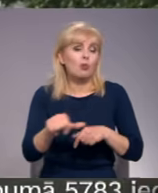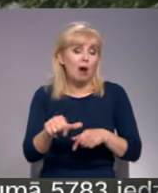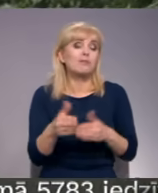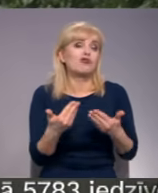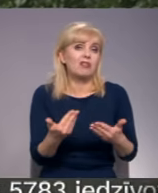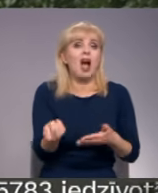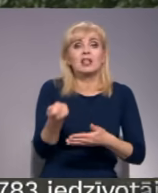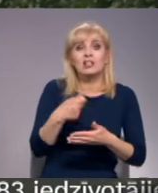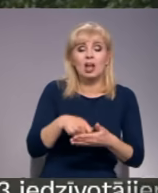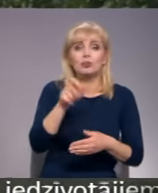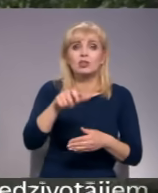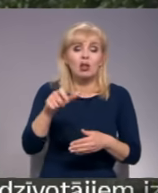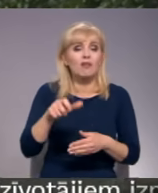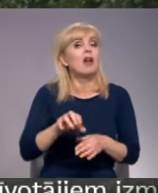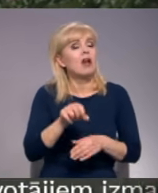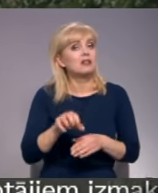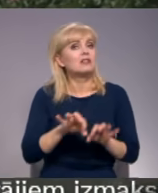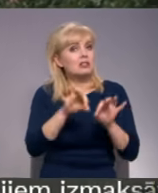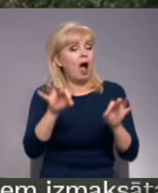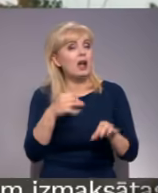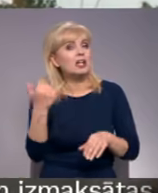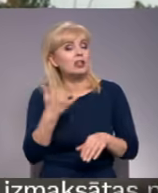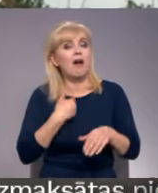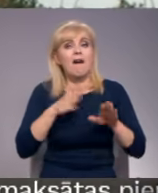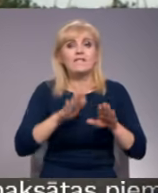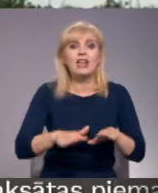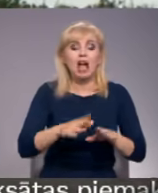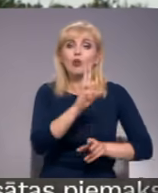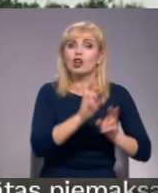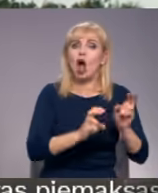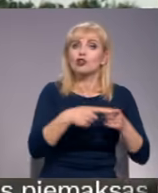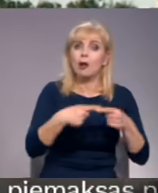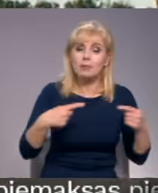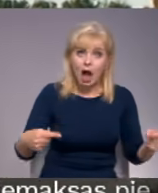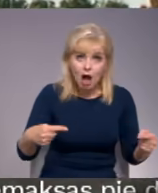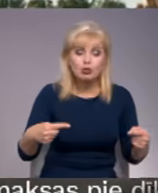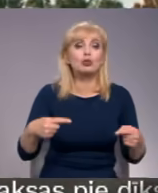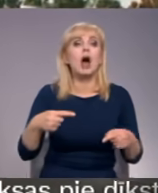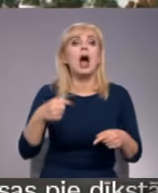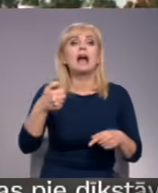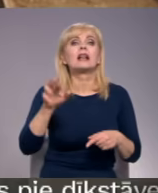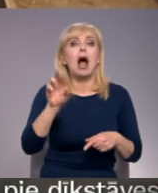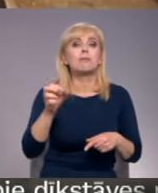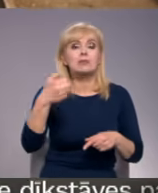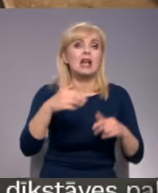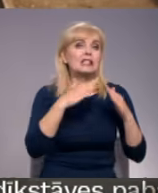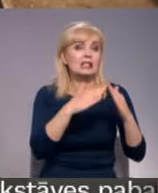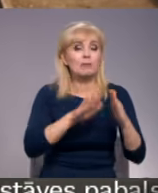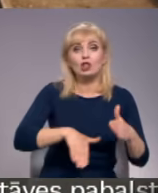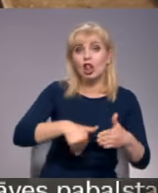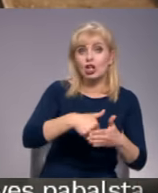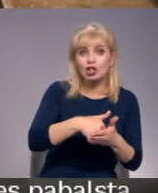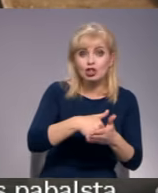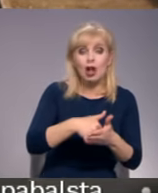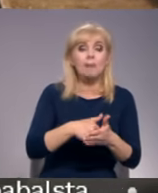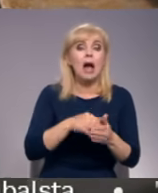un cilvēki arvien vairāk sākot interesēties par vietējo preci, atzīst dārzniece Zanda Palapa, Gramzdas siltumnīcā. Līdz šim pēc